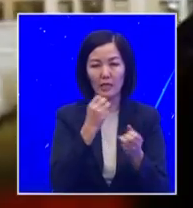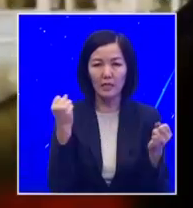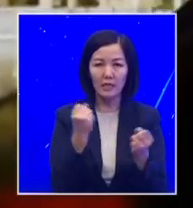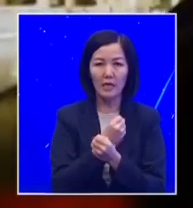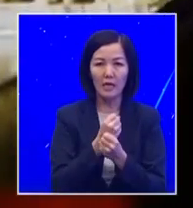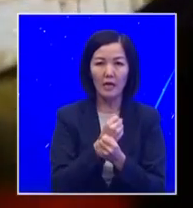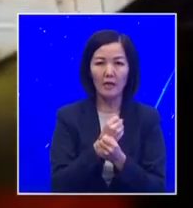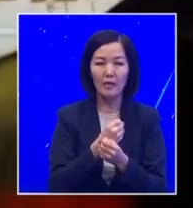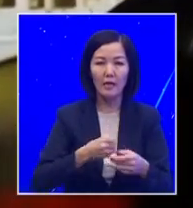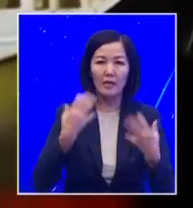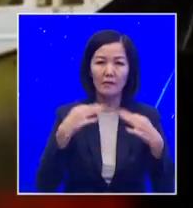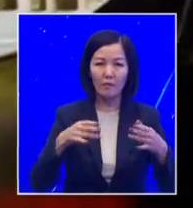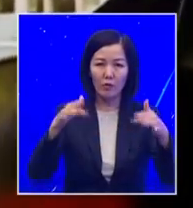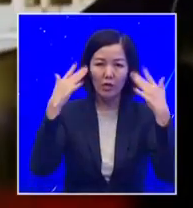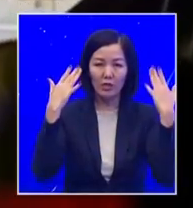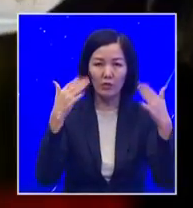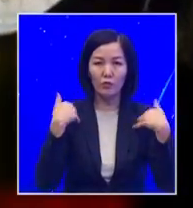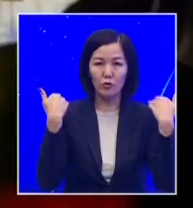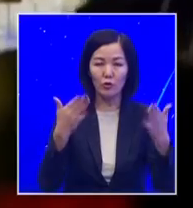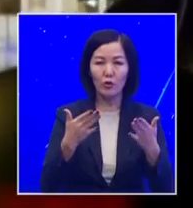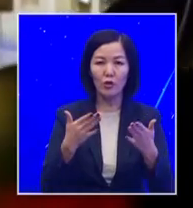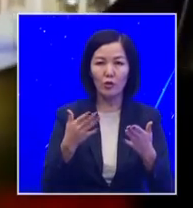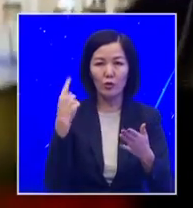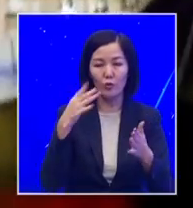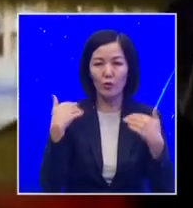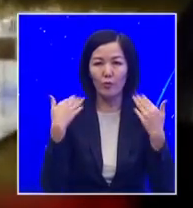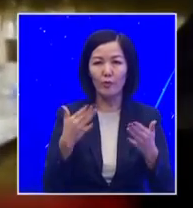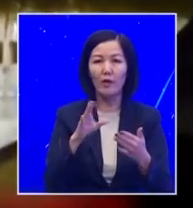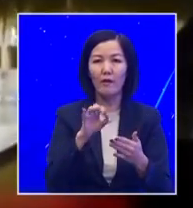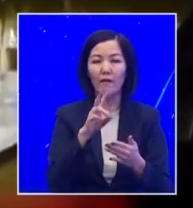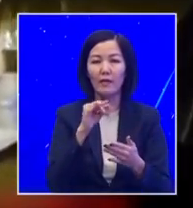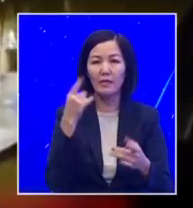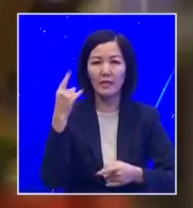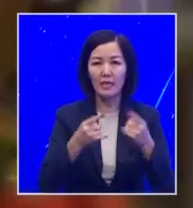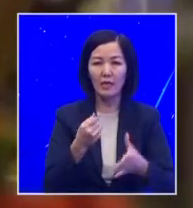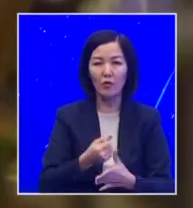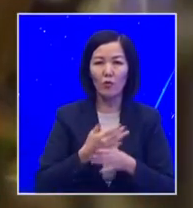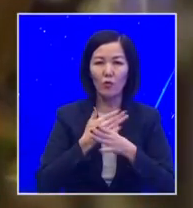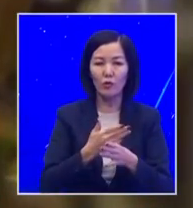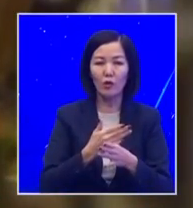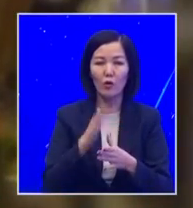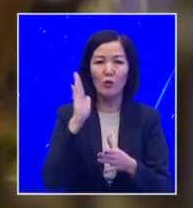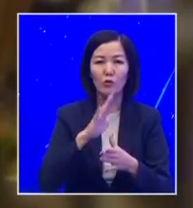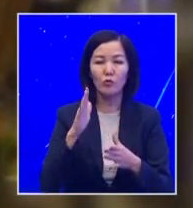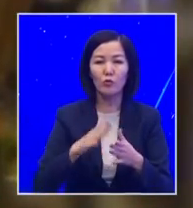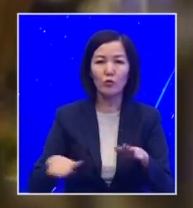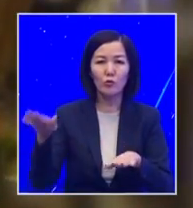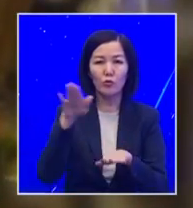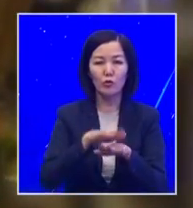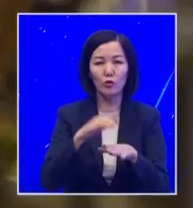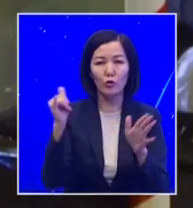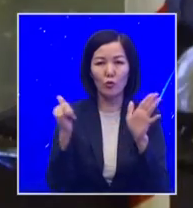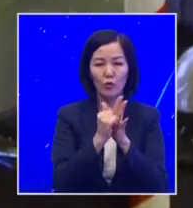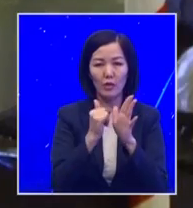фильмдерді ашық аспан астында көрсете бастады. Елдегі бұл бастамаға Венеция телеарнасы қолдау көрсетті. Алып экран су үстіне орналасқан. Ал киносүйер